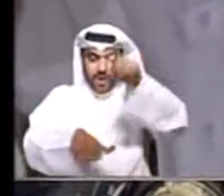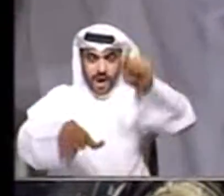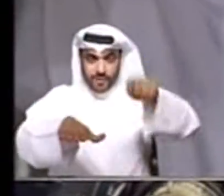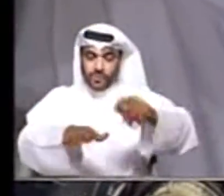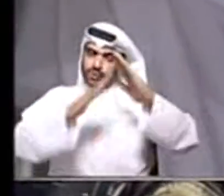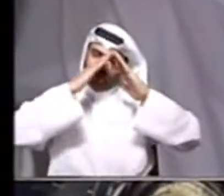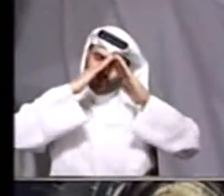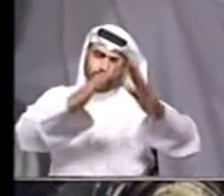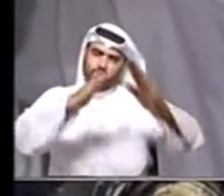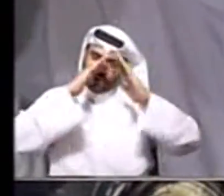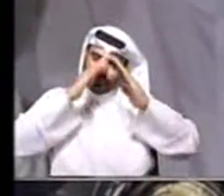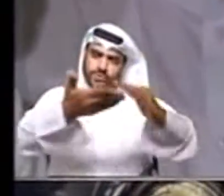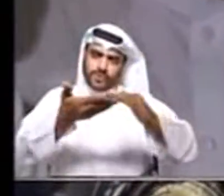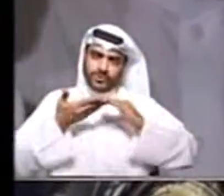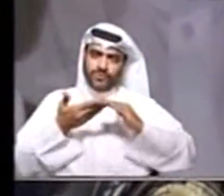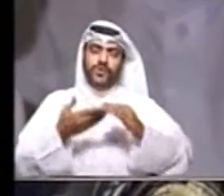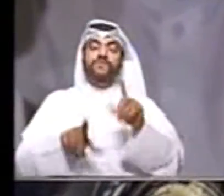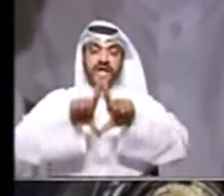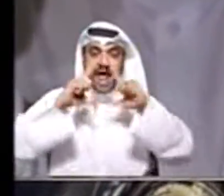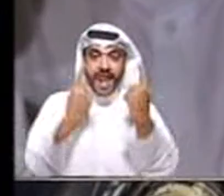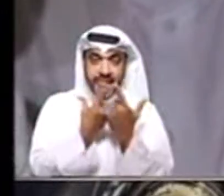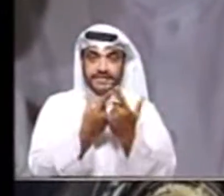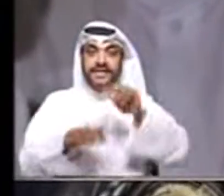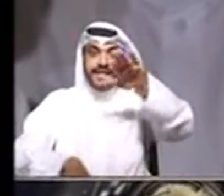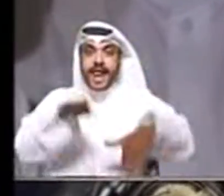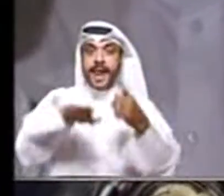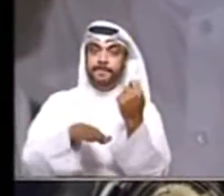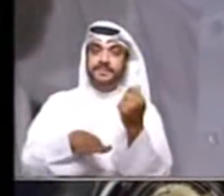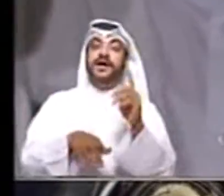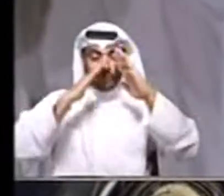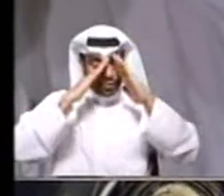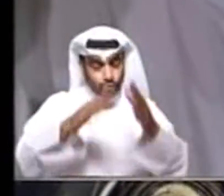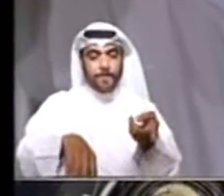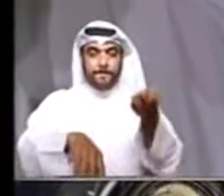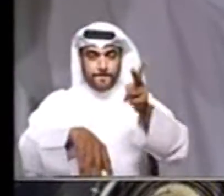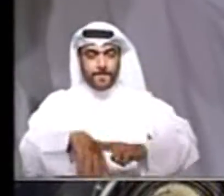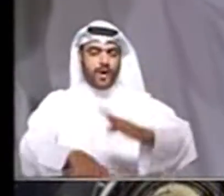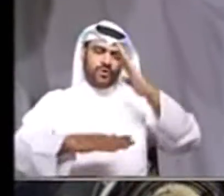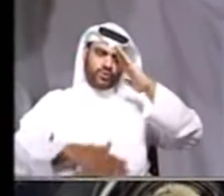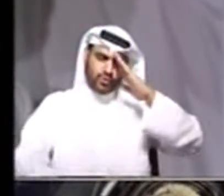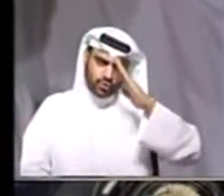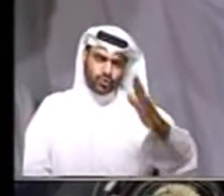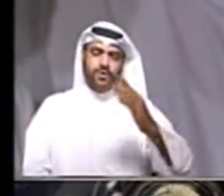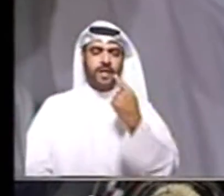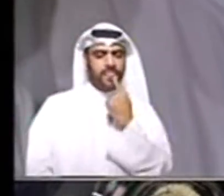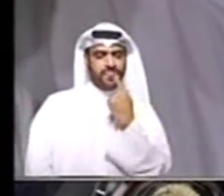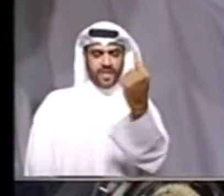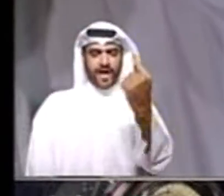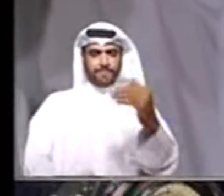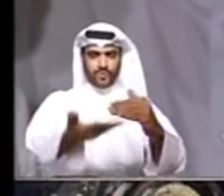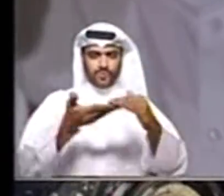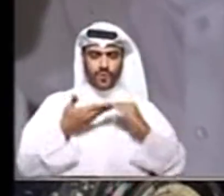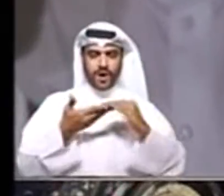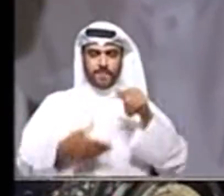التشريعية وبالتحديد الأخوة في لجنة الميزانيات، وأيضا نقدر الثقة التي حظينا بها